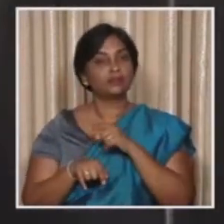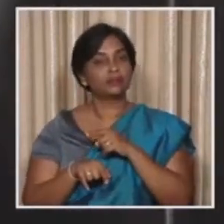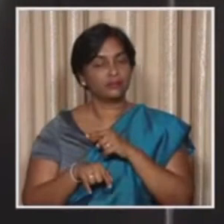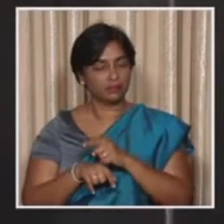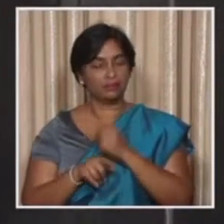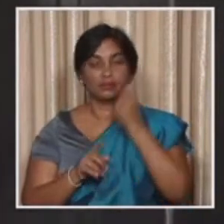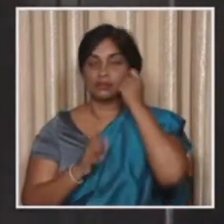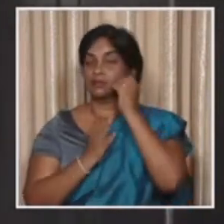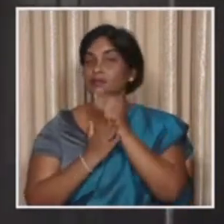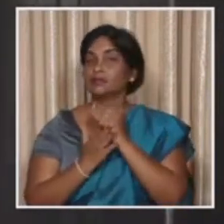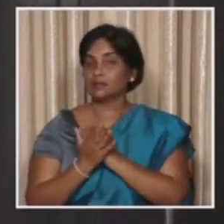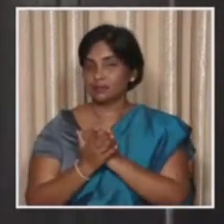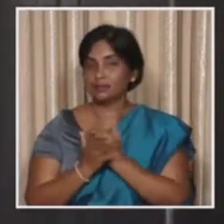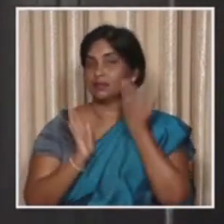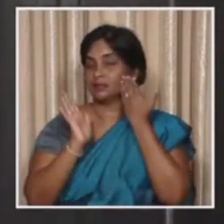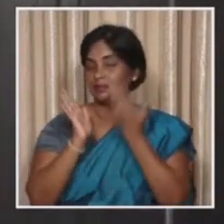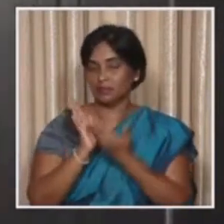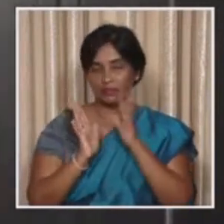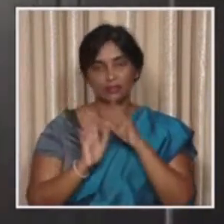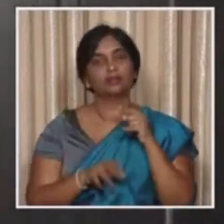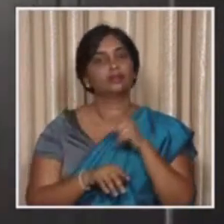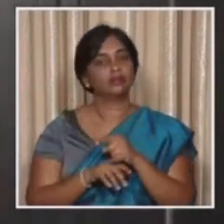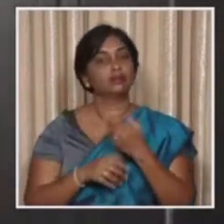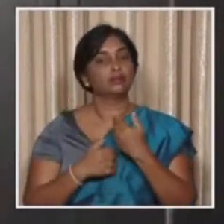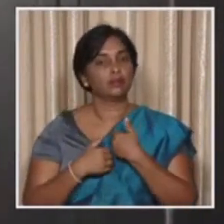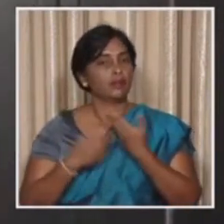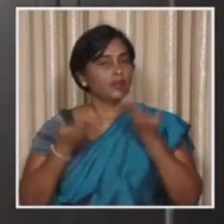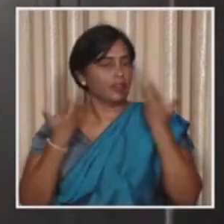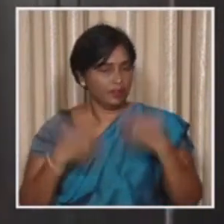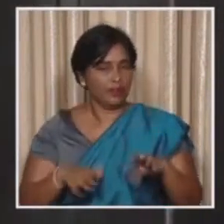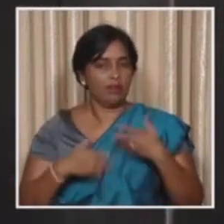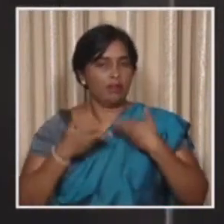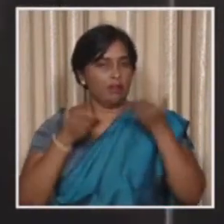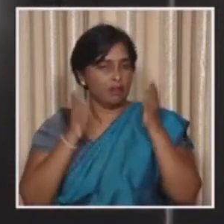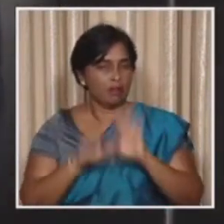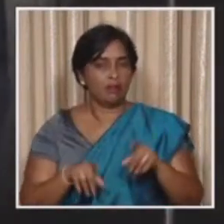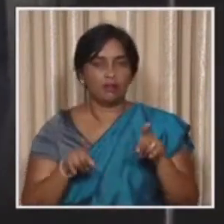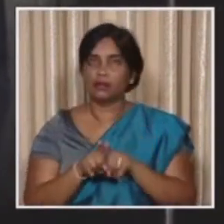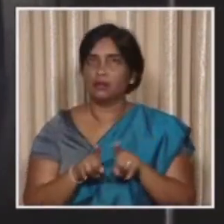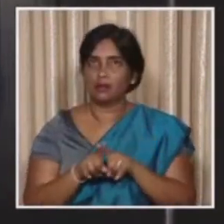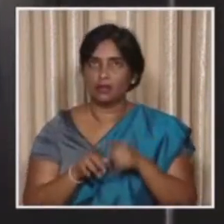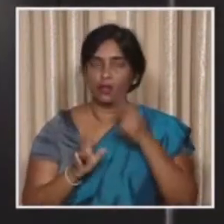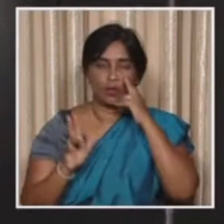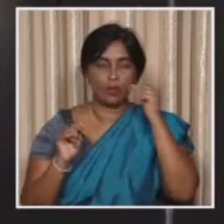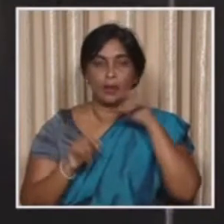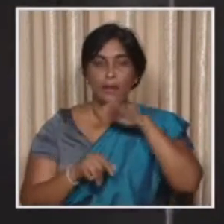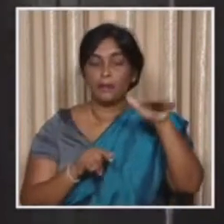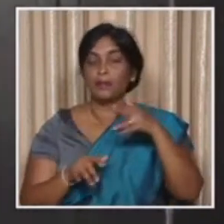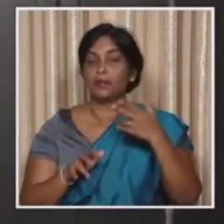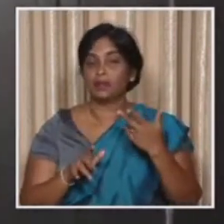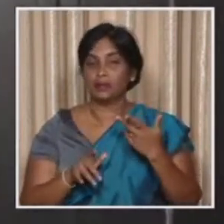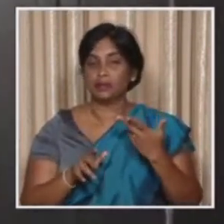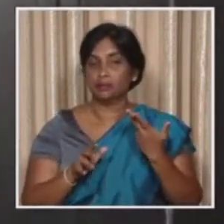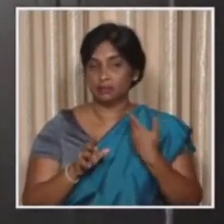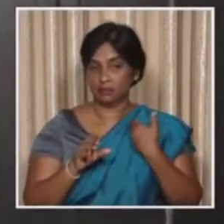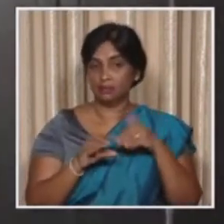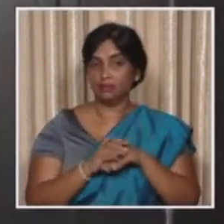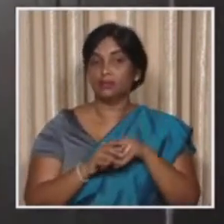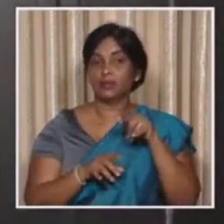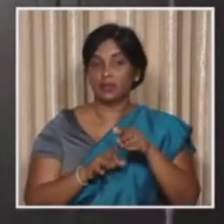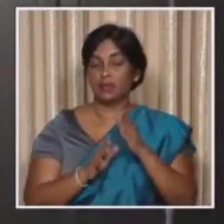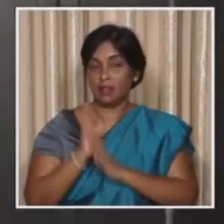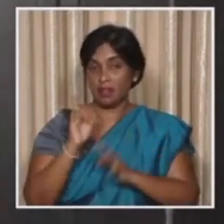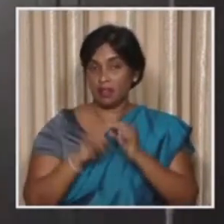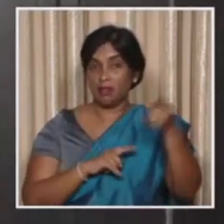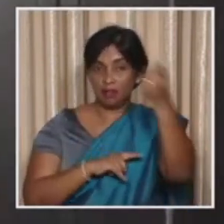முன்மொழிவுகளே இதிலே இருக்கின்றன. நான் முடிக்கின்றேன். இறுதியாக மலையகம் சார்ந்து இருக்கின்ற இந்த அரசிலே உள்ள பிரதிநிதிகளுக்கு கூற